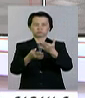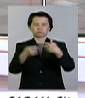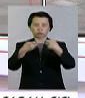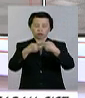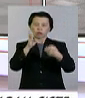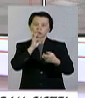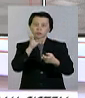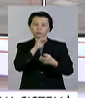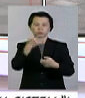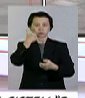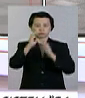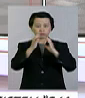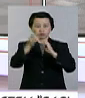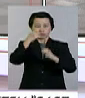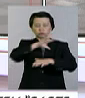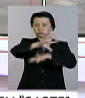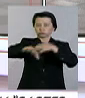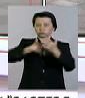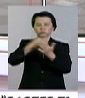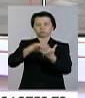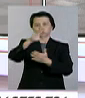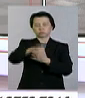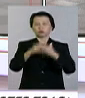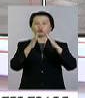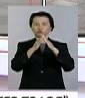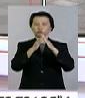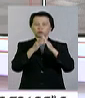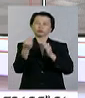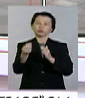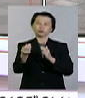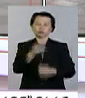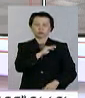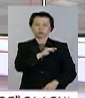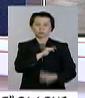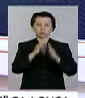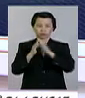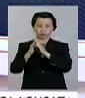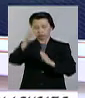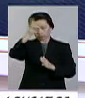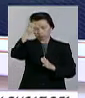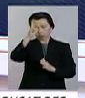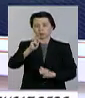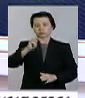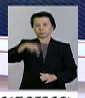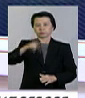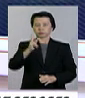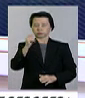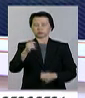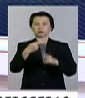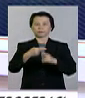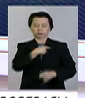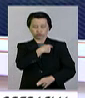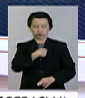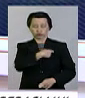elektrik, air dan telekomunikasi bagi semua projek perumahan mampu milik. Menurut Menteri Perumahan dan Kerajaan Tempatan KPKT, Zuraida